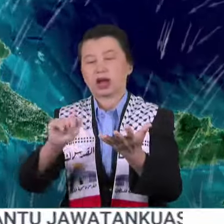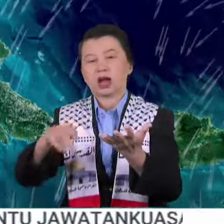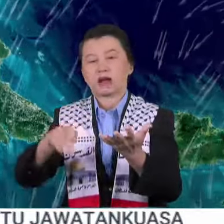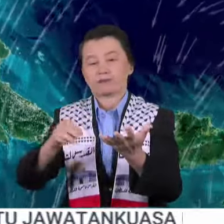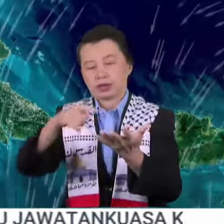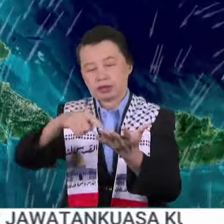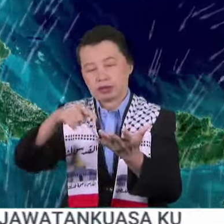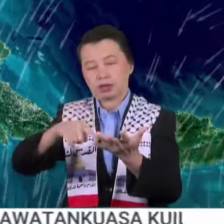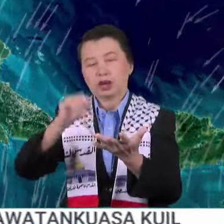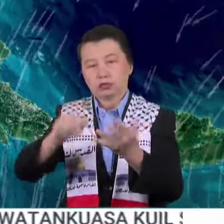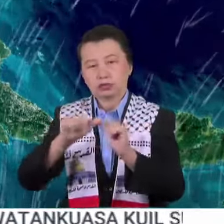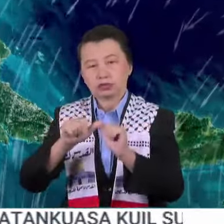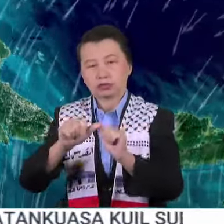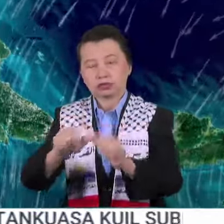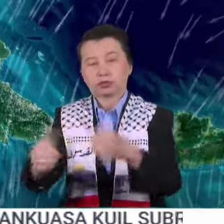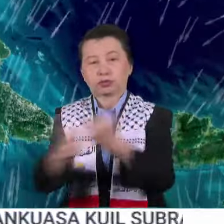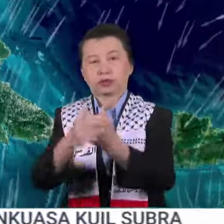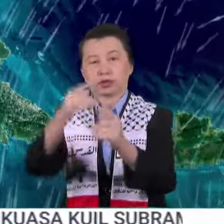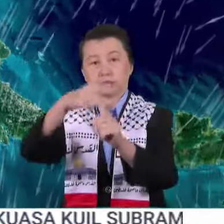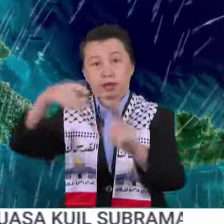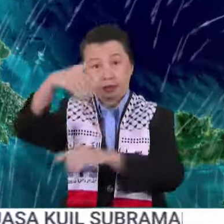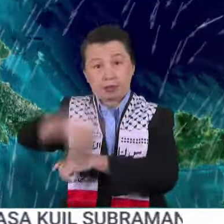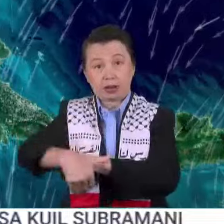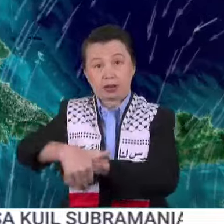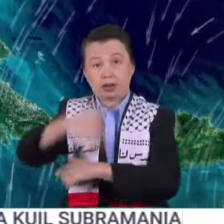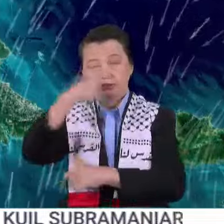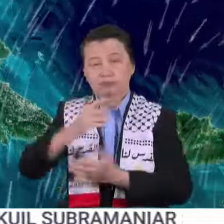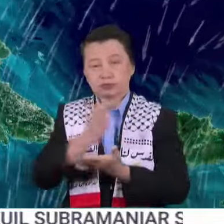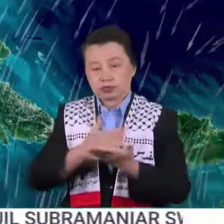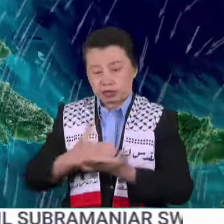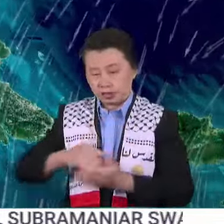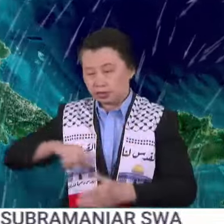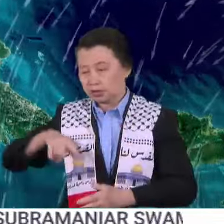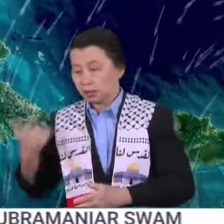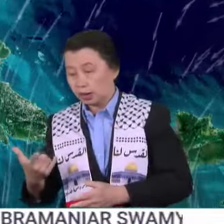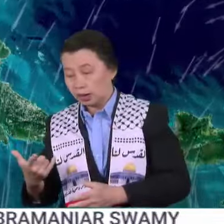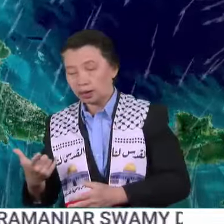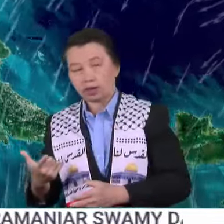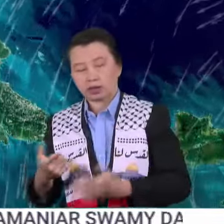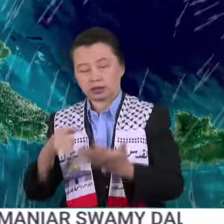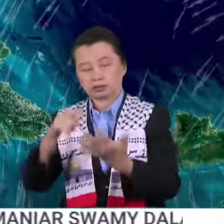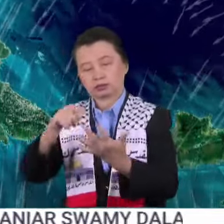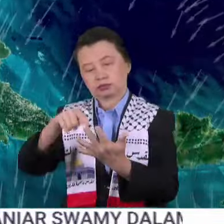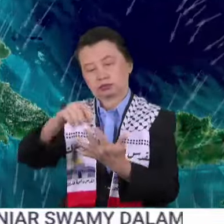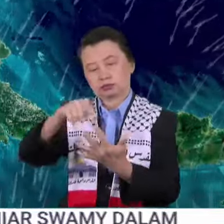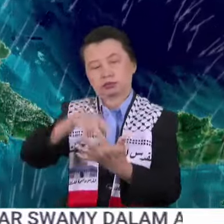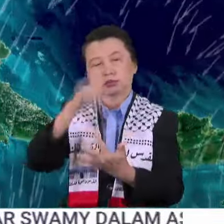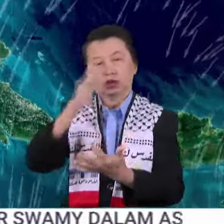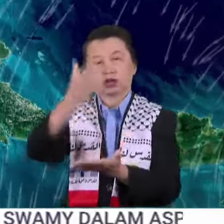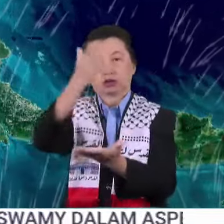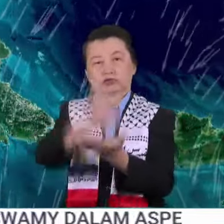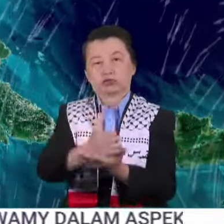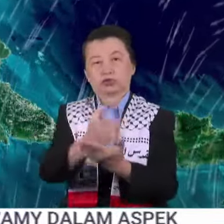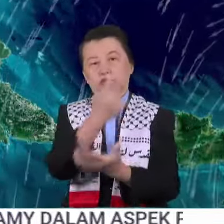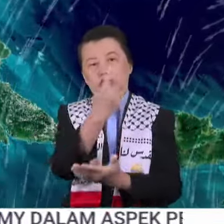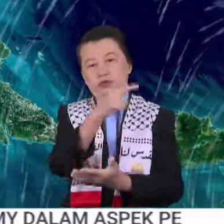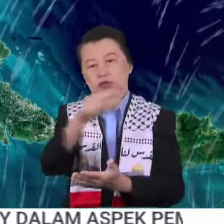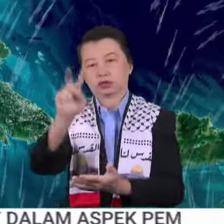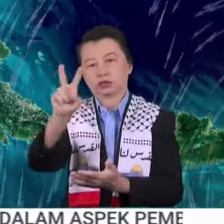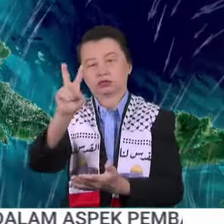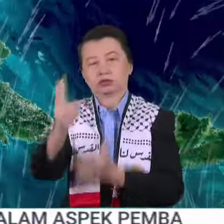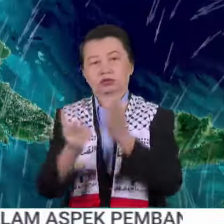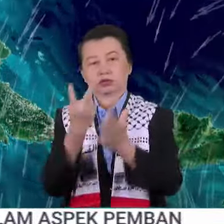mampu untuk berterusan sehingga ke tengah malam. Manakala untuk bahagian-bahagian lain yang dinyatakan tadi, ribut petir akan reda dalam tempoh 1 hingga 2